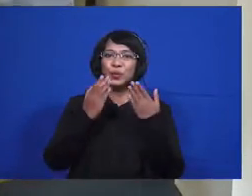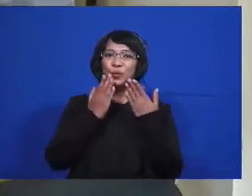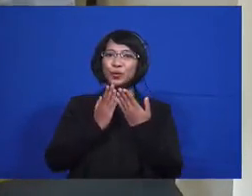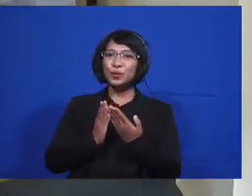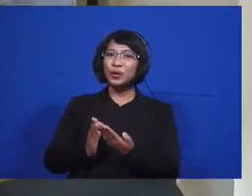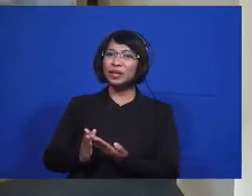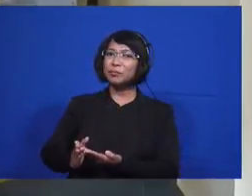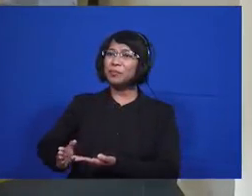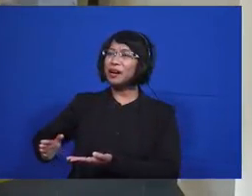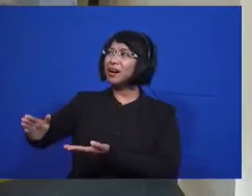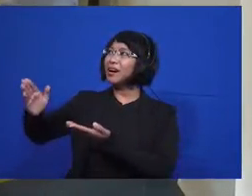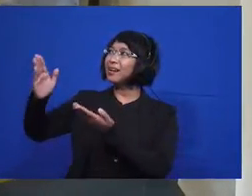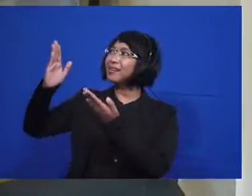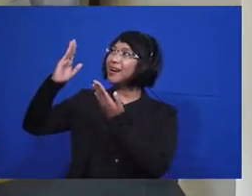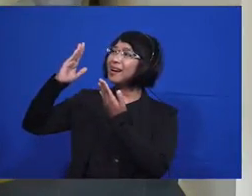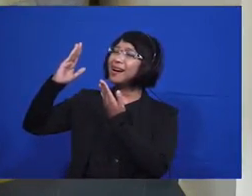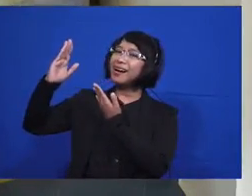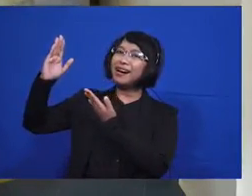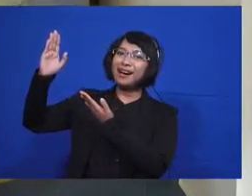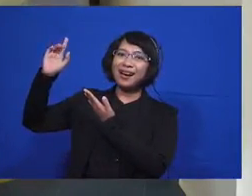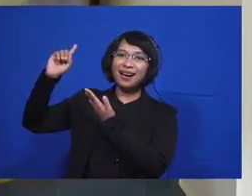Syukurlah pada